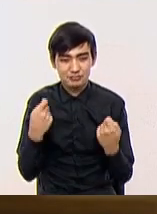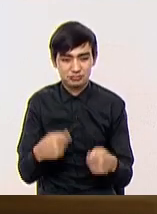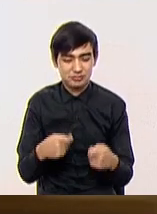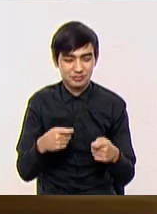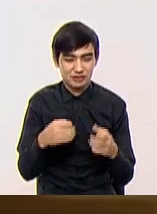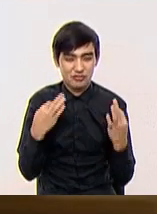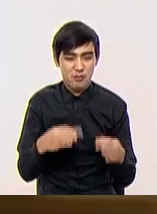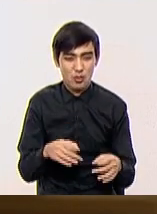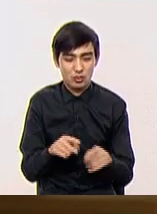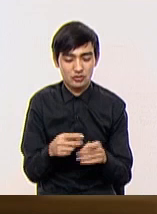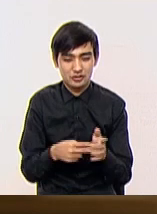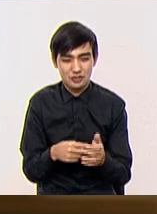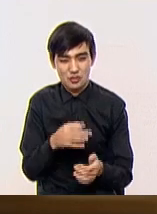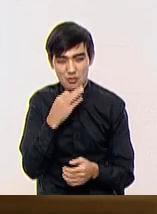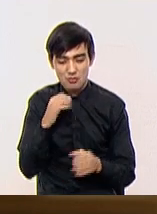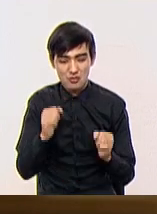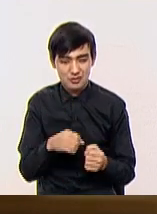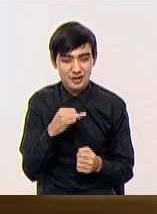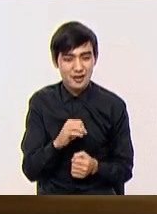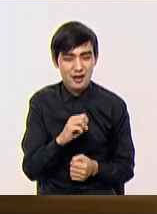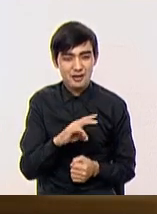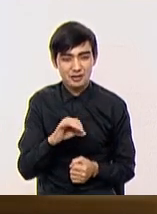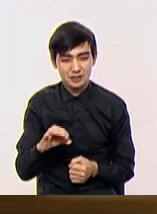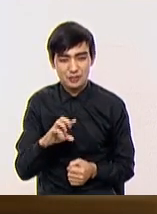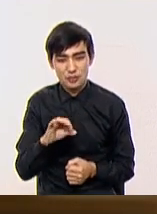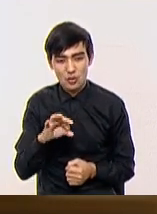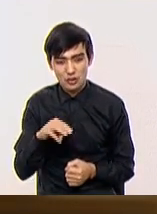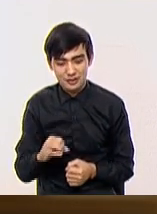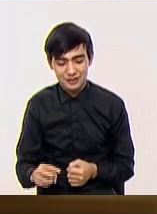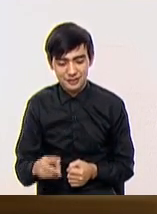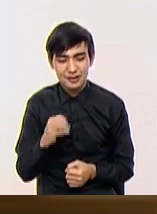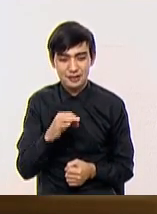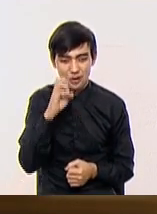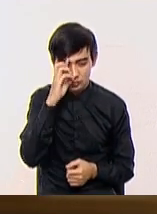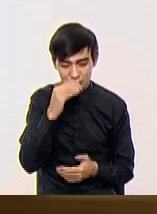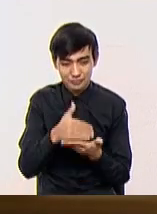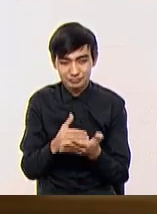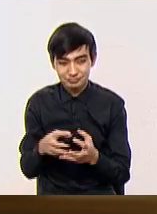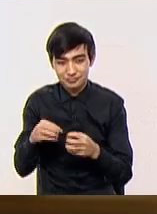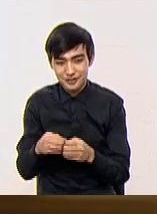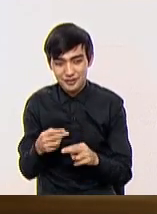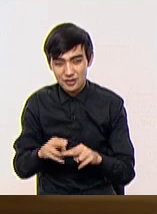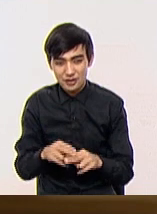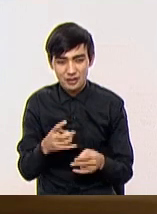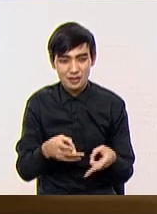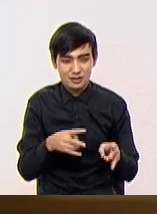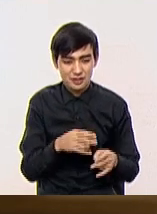кезеңде рецепт бойынша дәрі-дәрмектер мен антибиотиктер. Одан кейін мемлекеттік реттеуде қалатындарды қоспағанда қалған